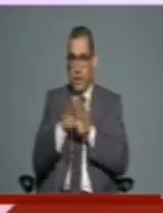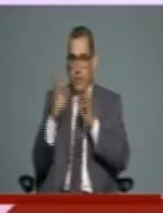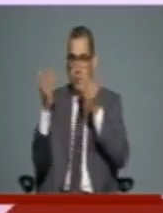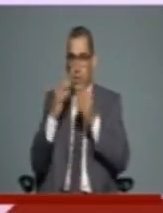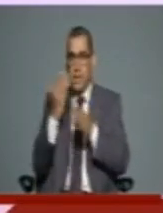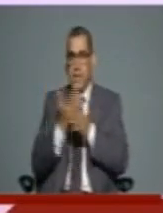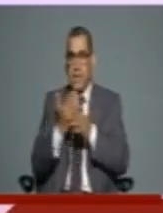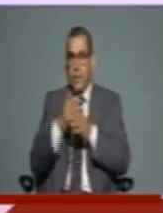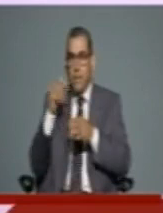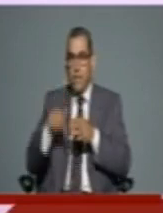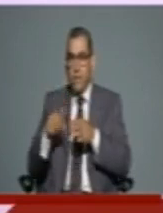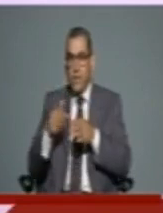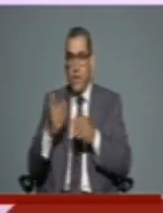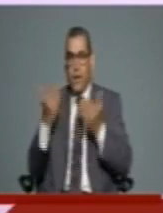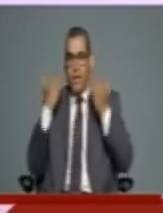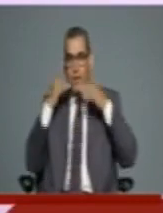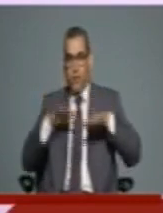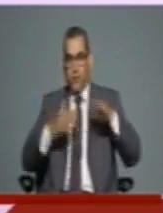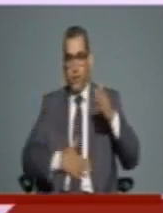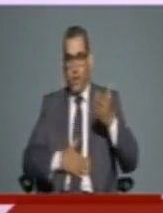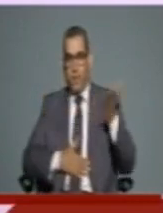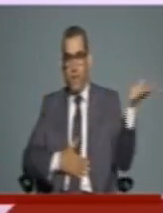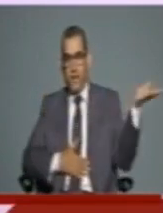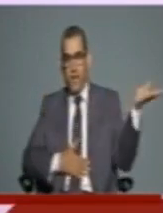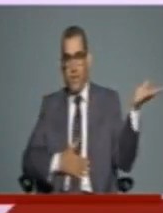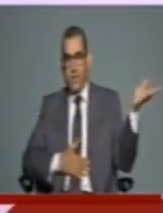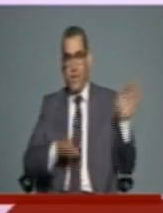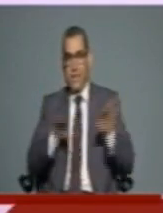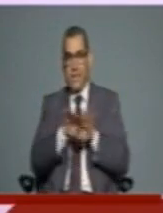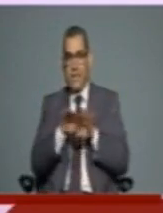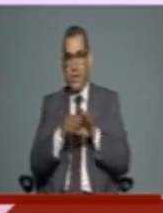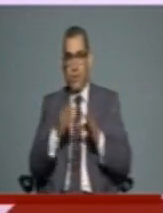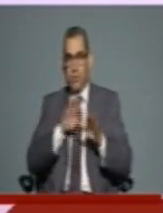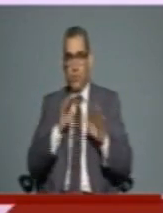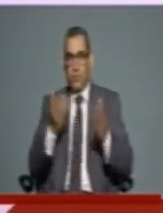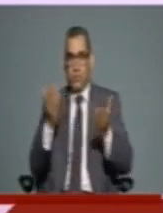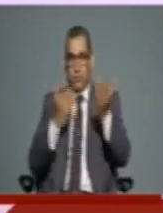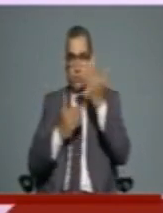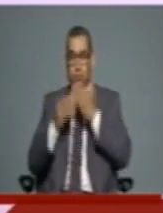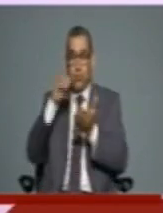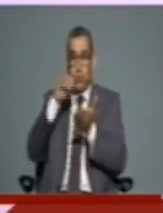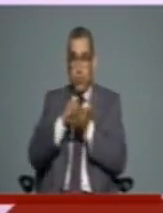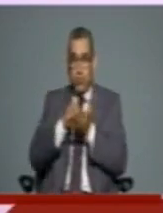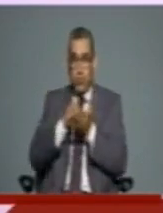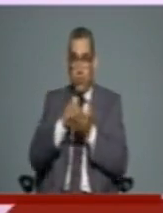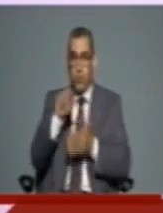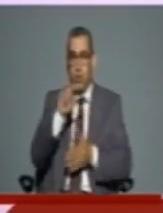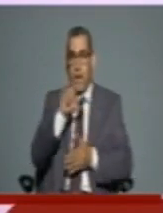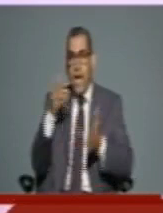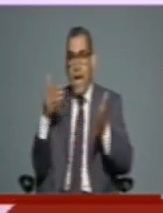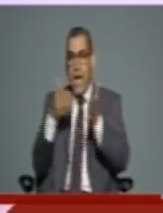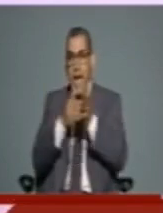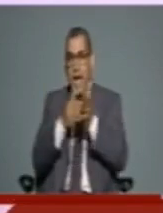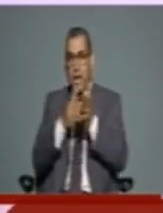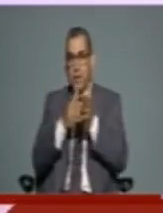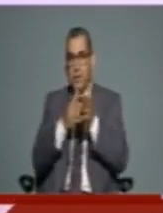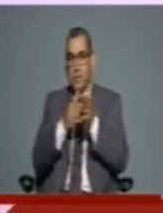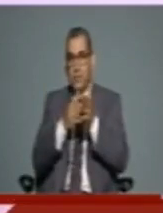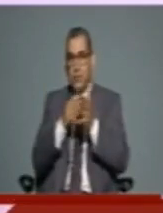وجود احتياطيات استراتيجية، وابتدينا نستورد اعتبارا من آخر